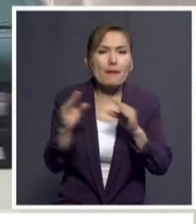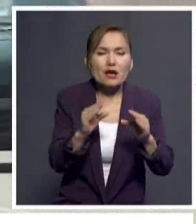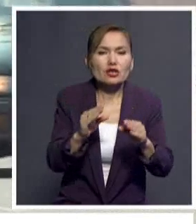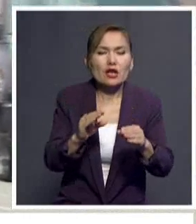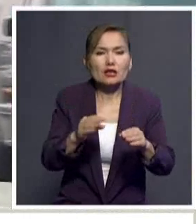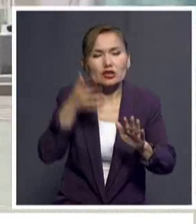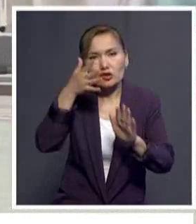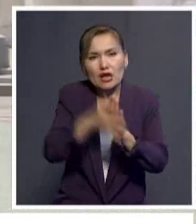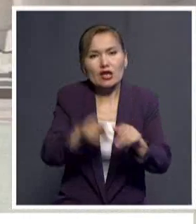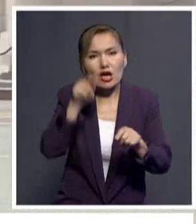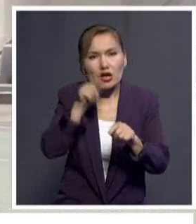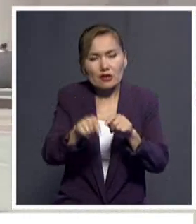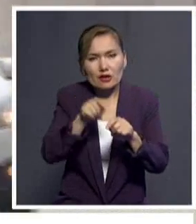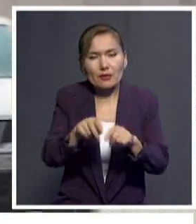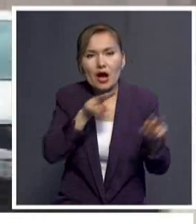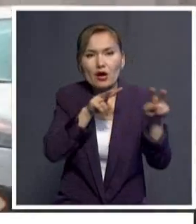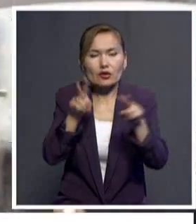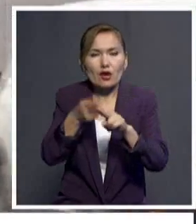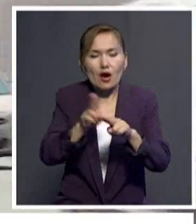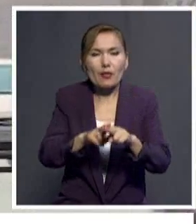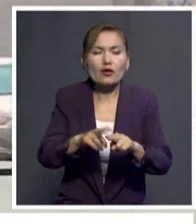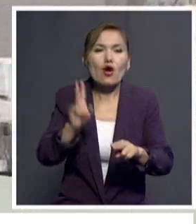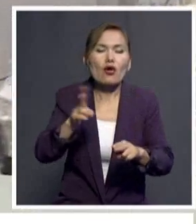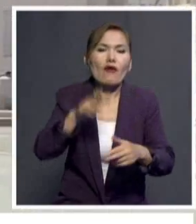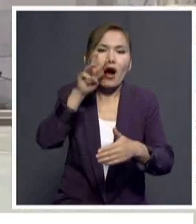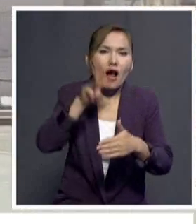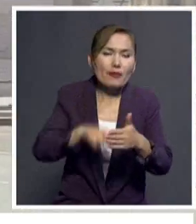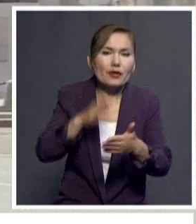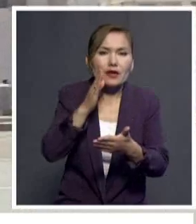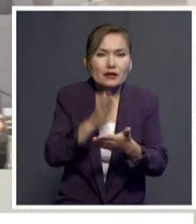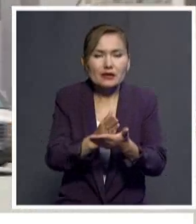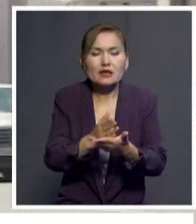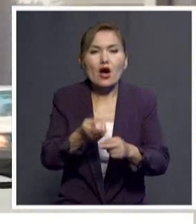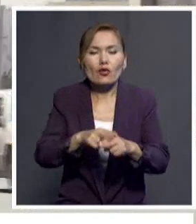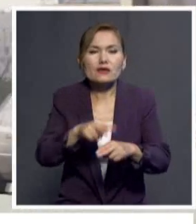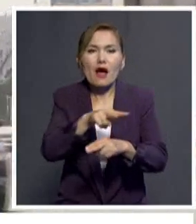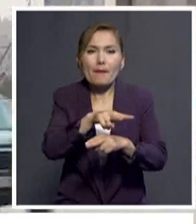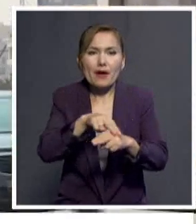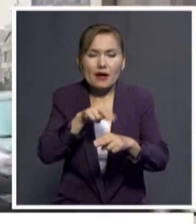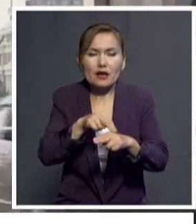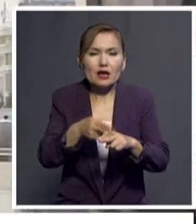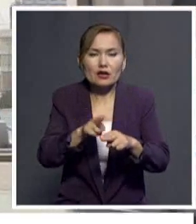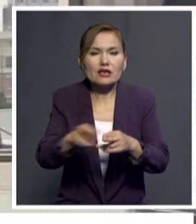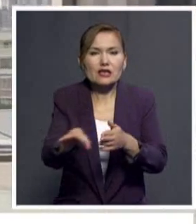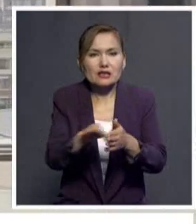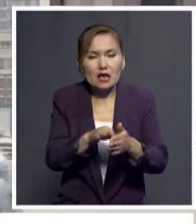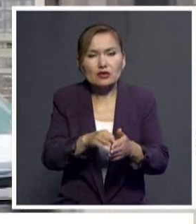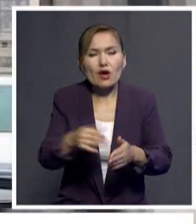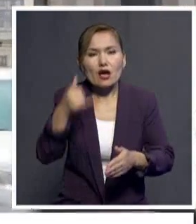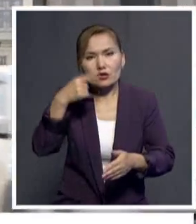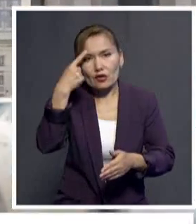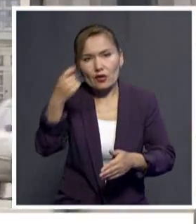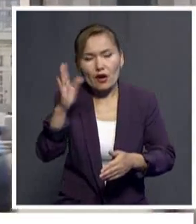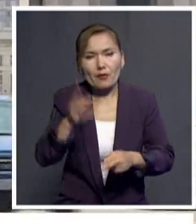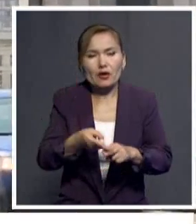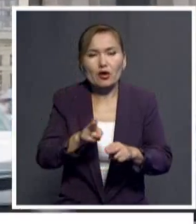тексеріп, егер көлігесін төленбеген айыппұлдары болса, осы жерде тұрған инспектордың қолындағы планшетке хабарлама жібереді. Сәйкесінше